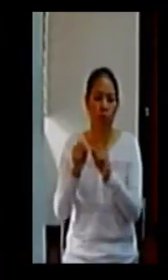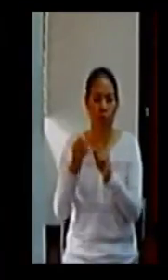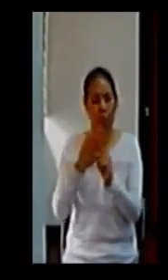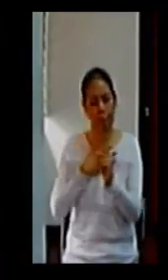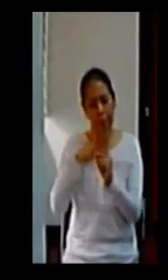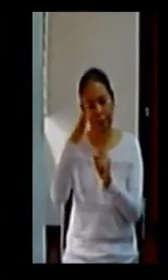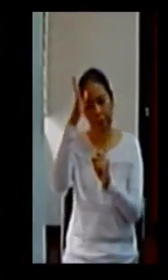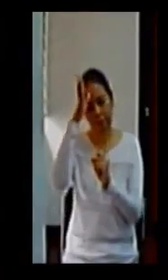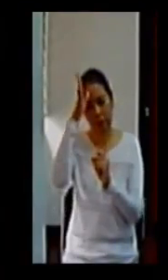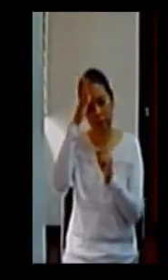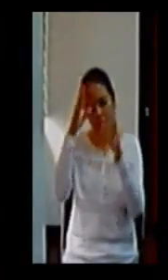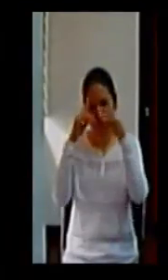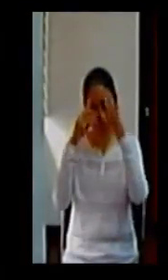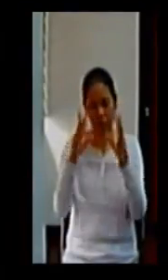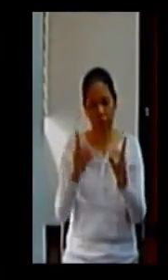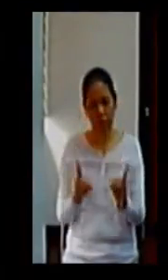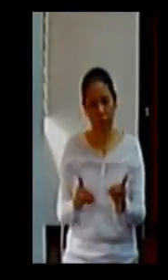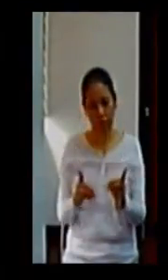na